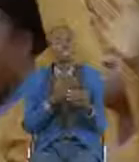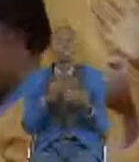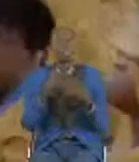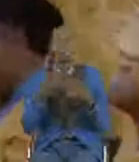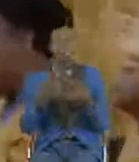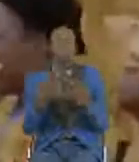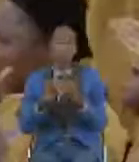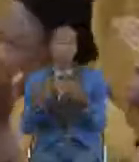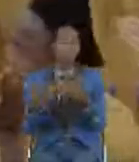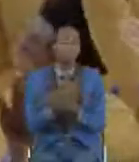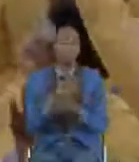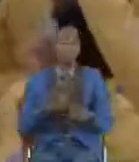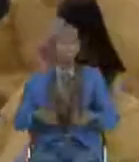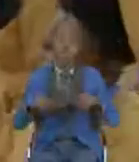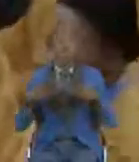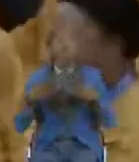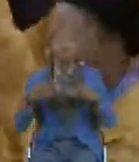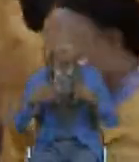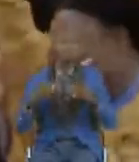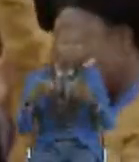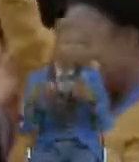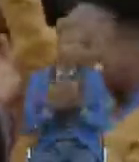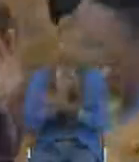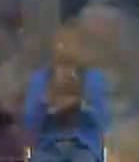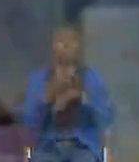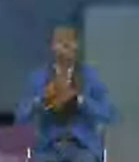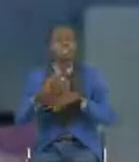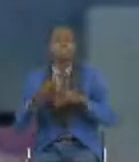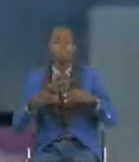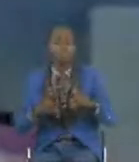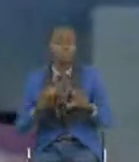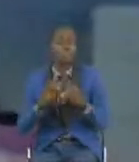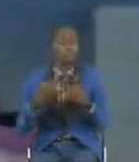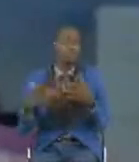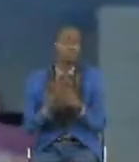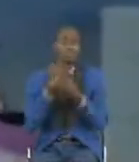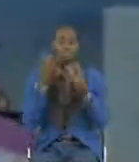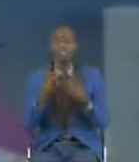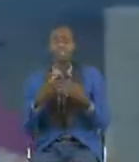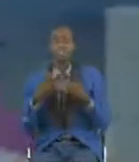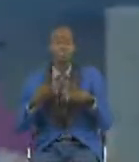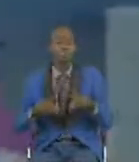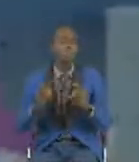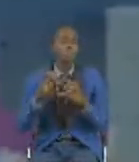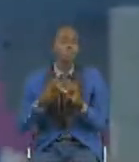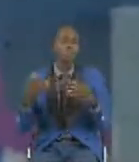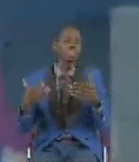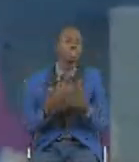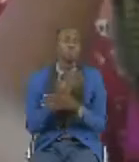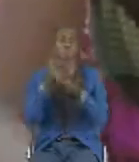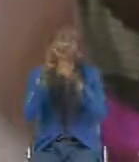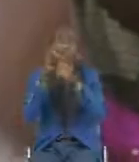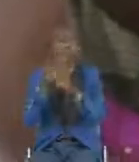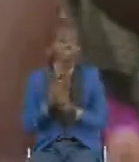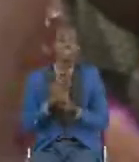Le chemin mènera à la nouvelle vie, conduisant au nouveau ministère. Le chemin conduisant à la nouvelle puissance, menant à la nouvelle